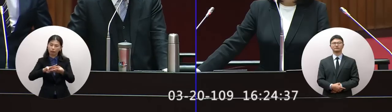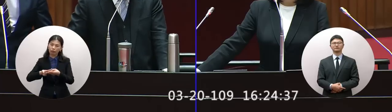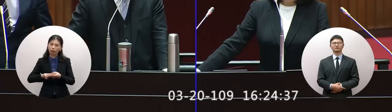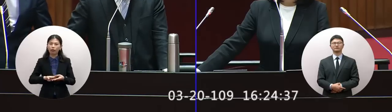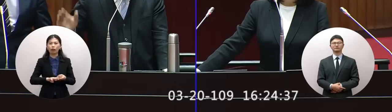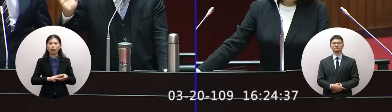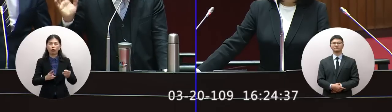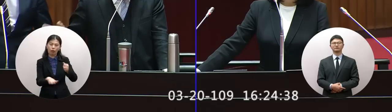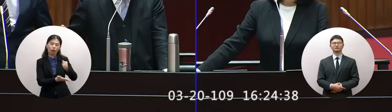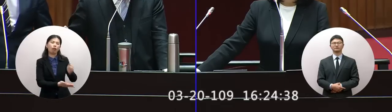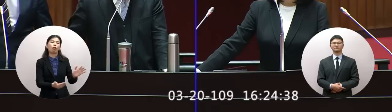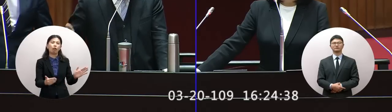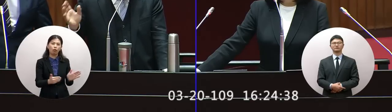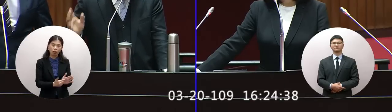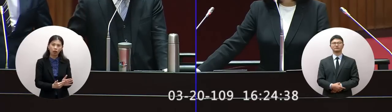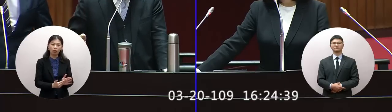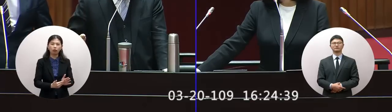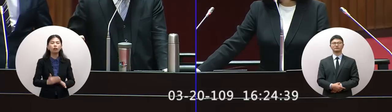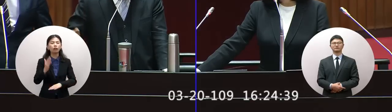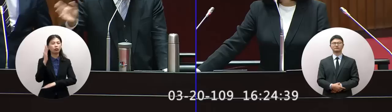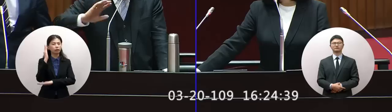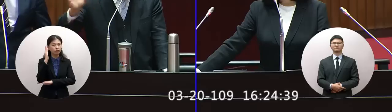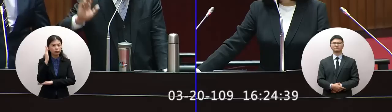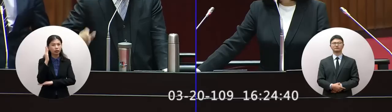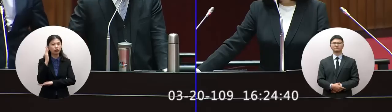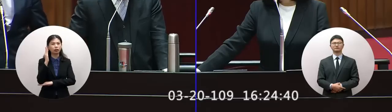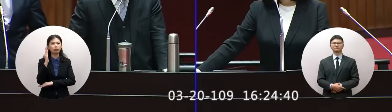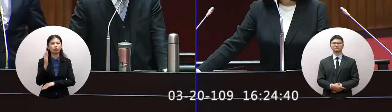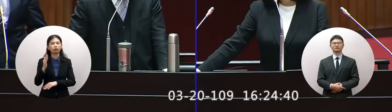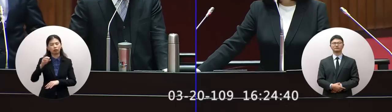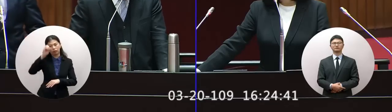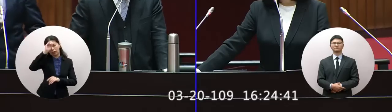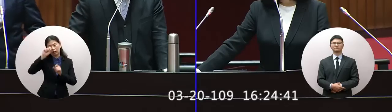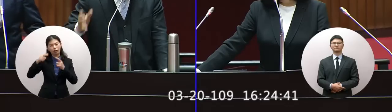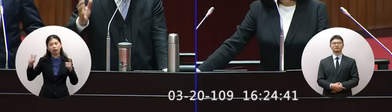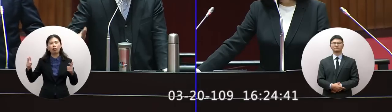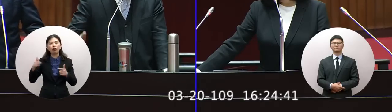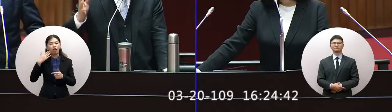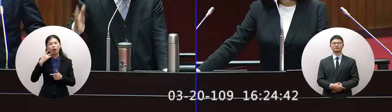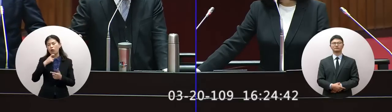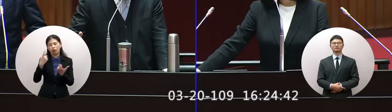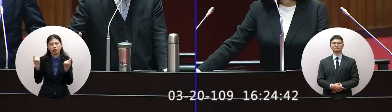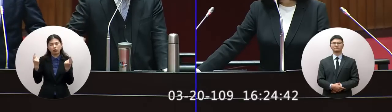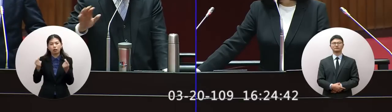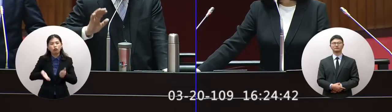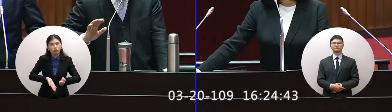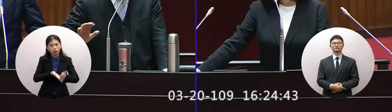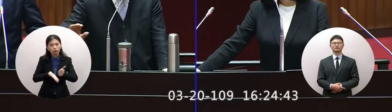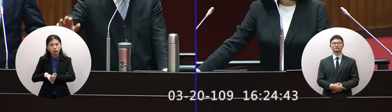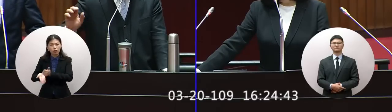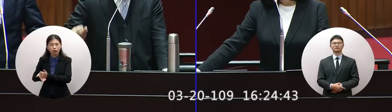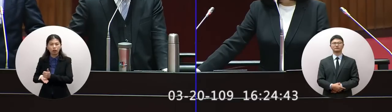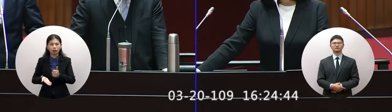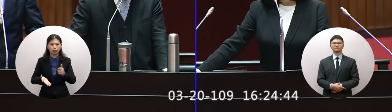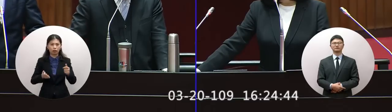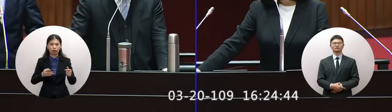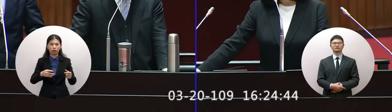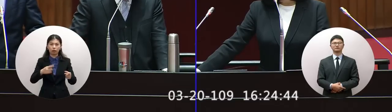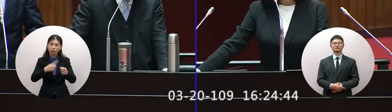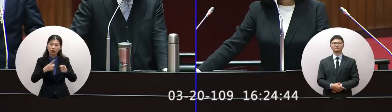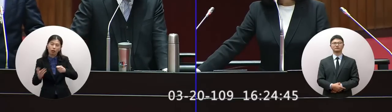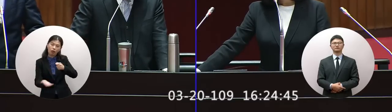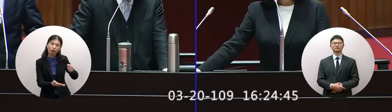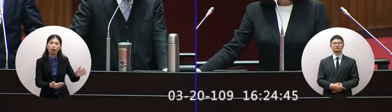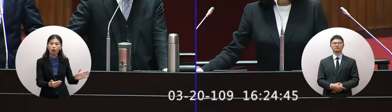后，政府确实不分哪一个党执政都鼓励在休耕中的农